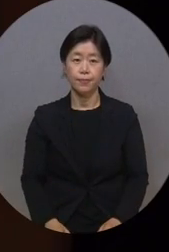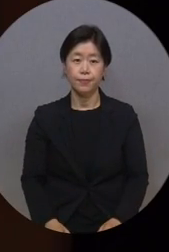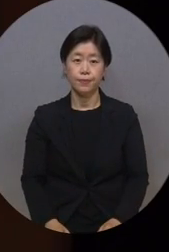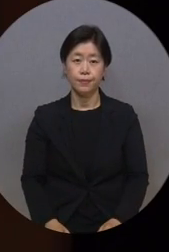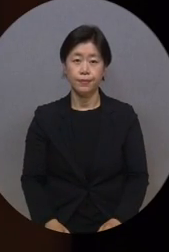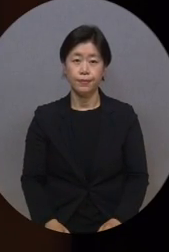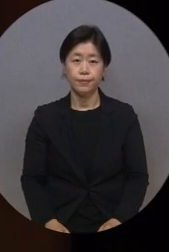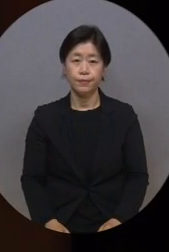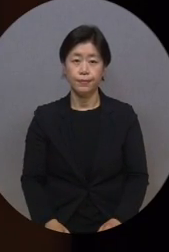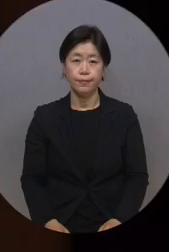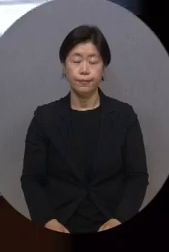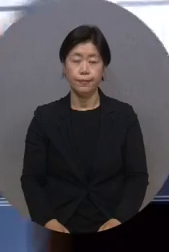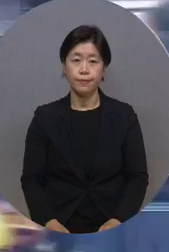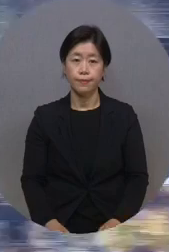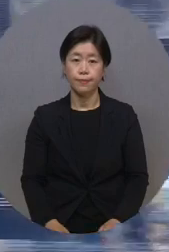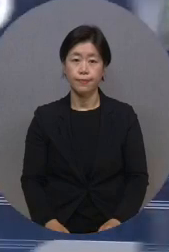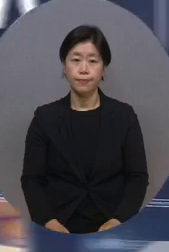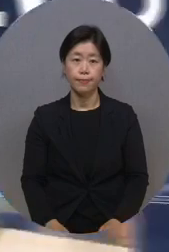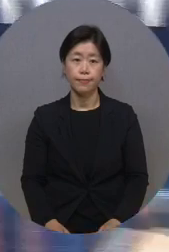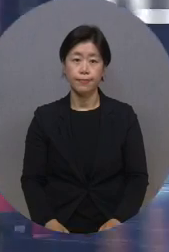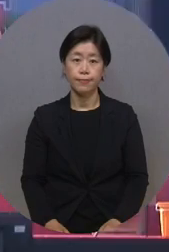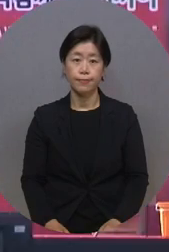정우선입니다.